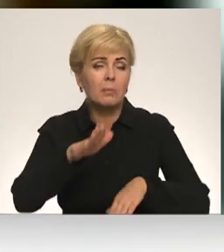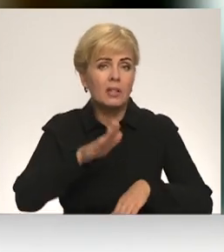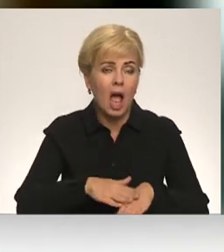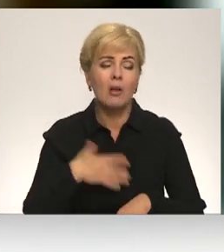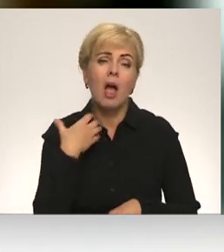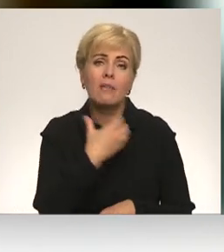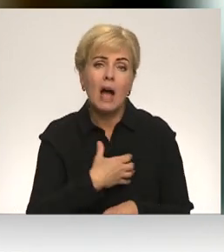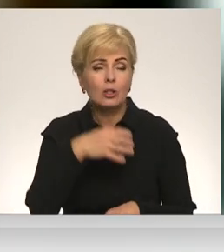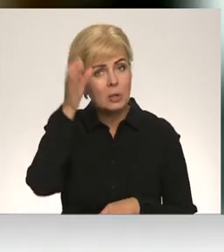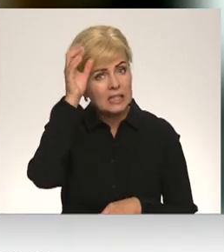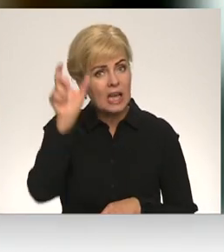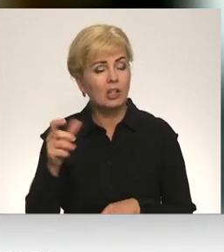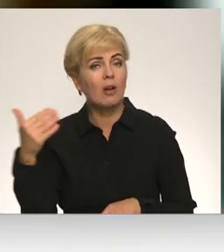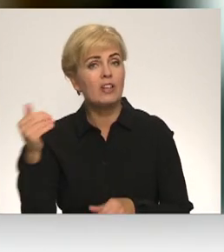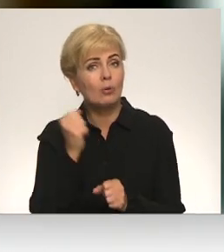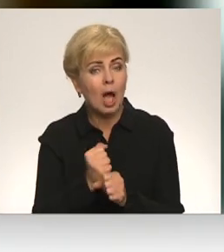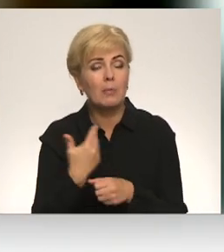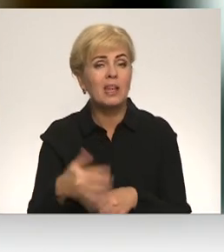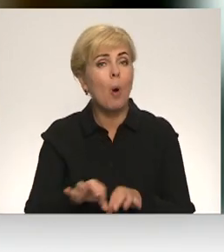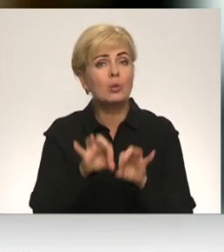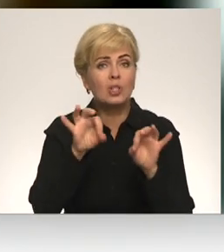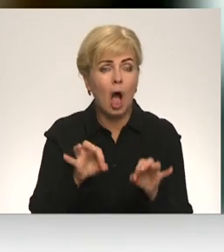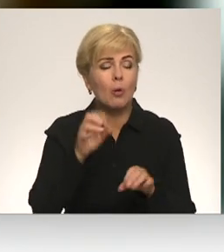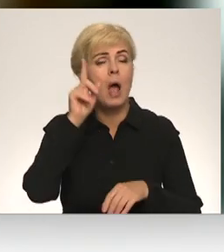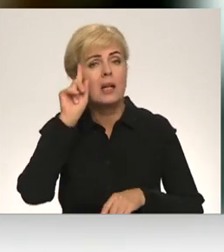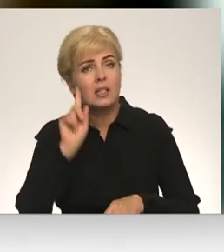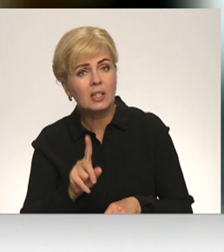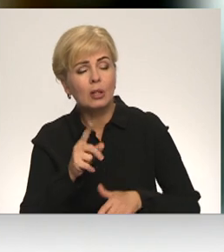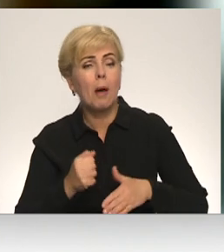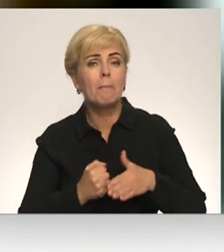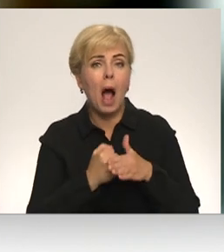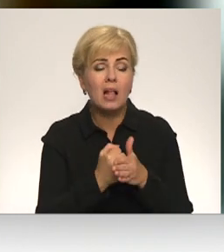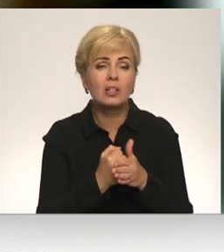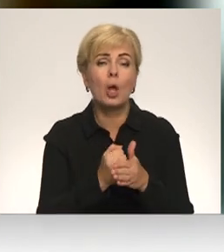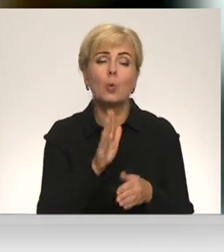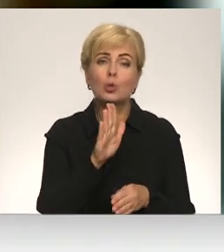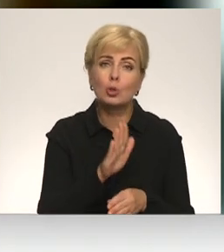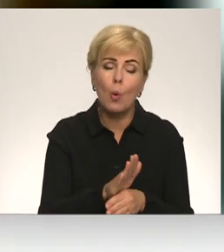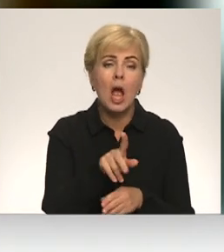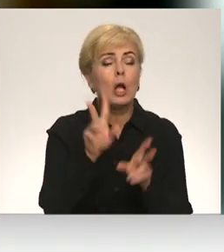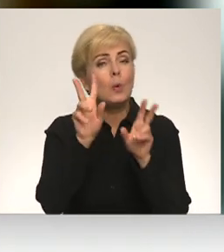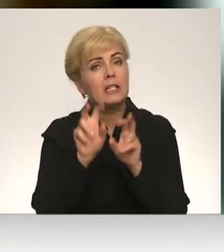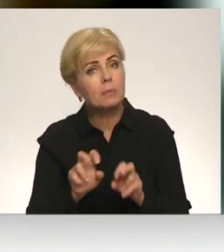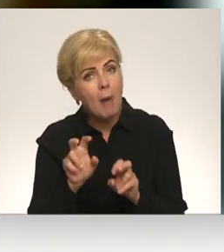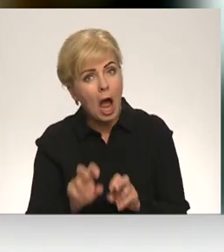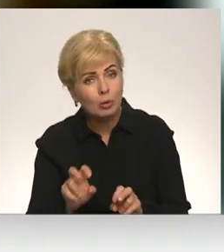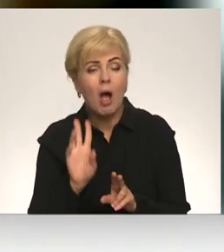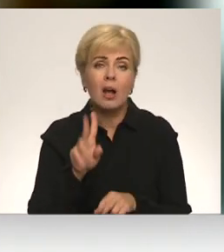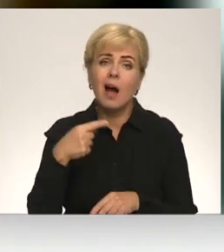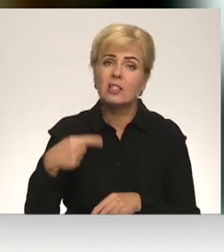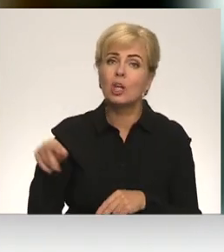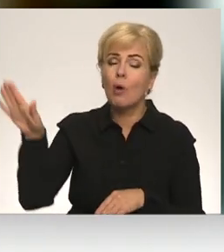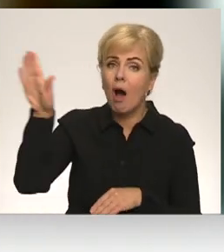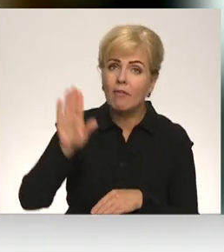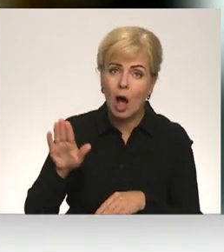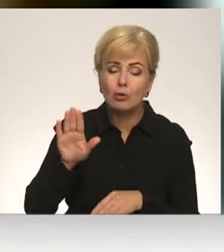vajadzīgs zinātnieku darbs no paša sākuma, kuri zina, kuri balstās uz to, uz izpēti, kā tas ir citās valstīs